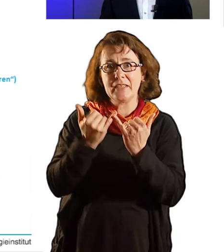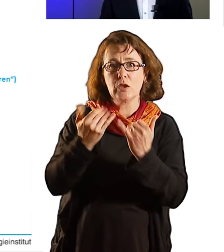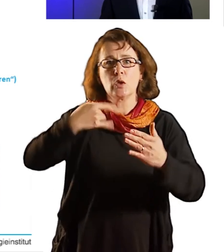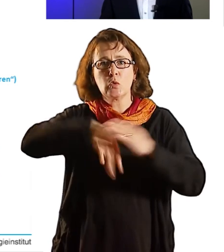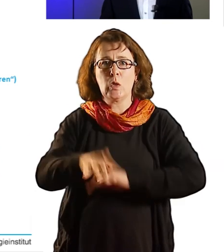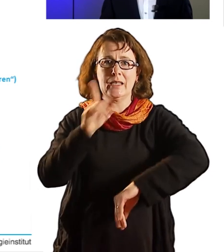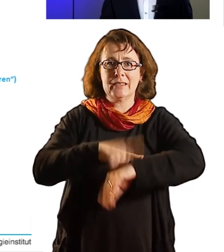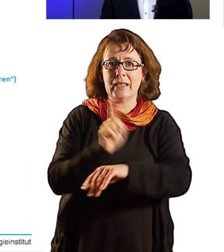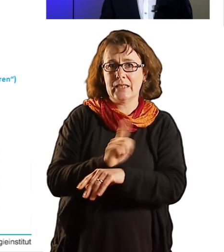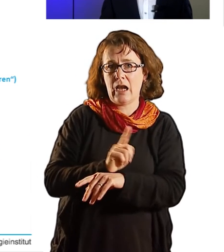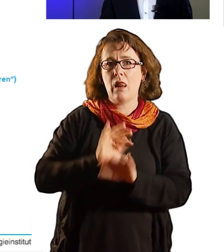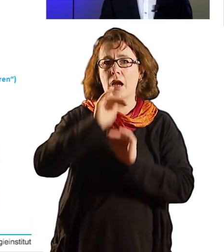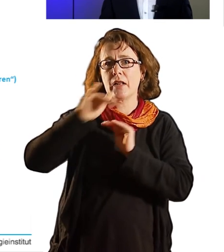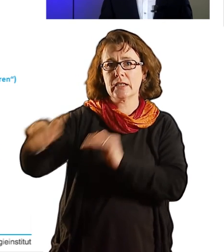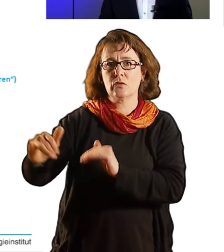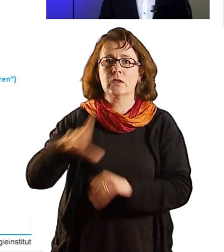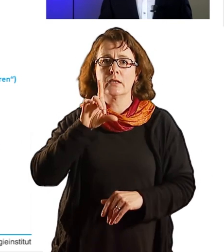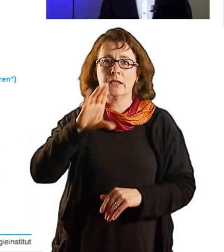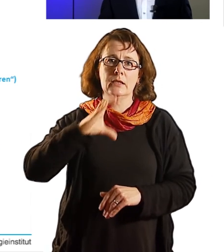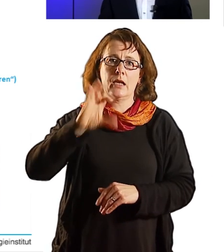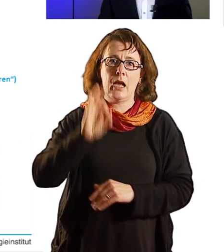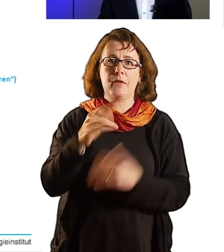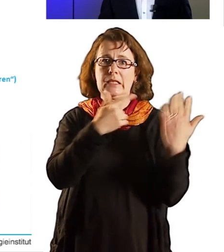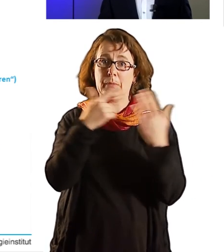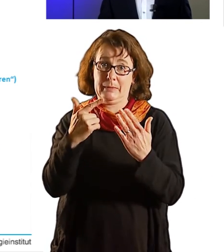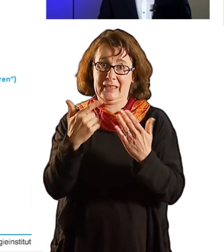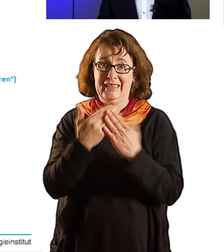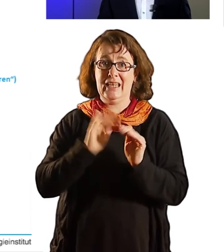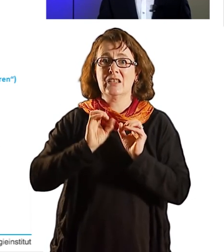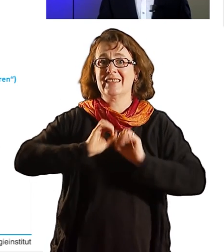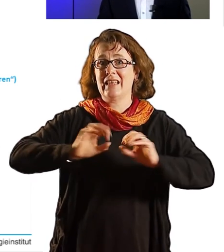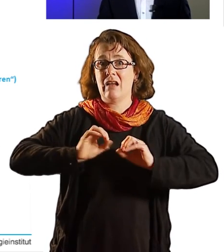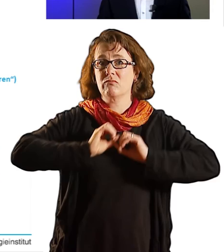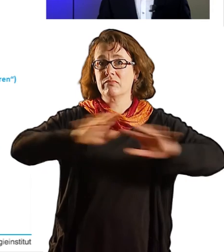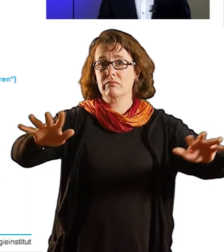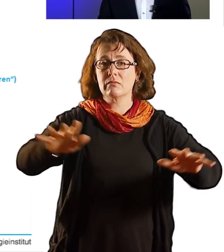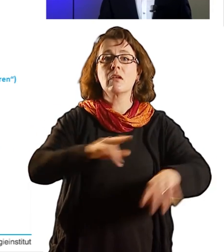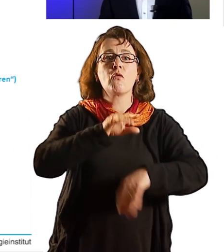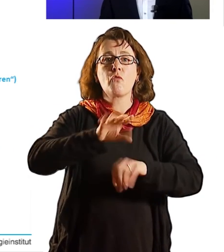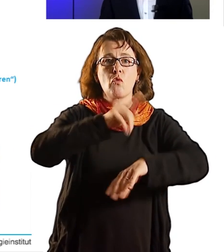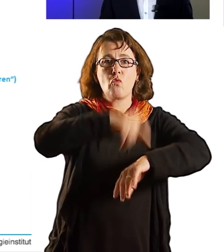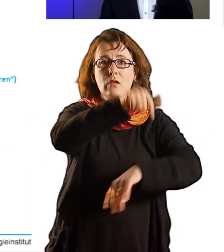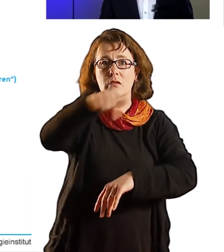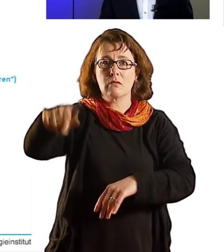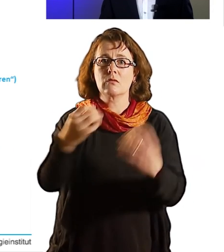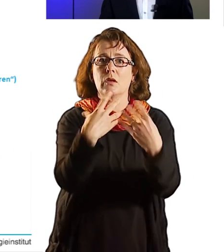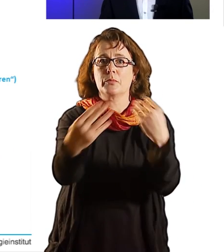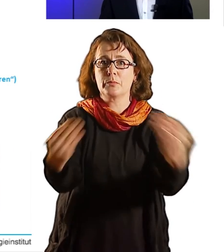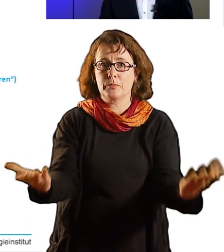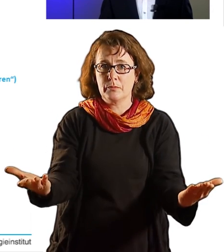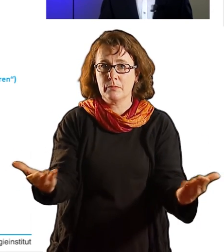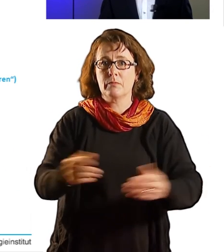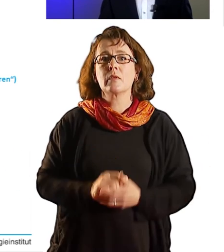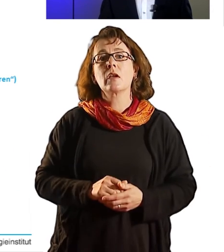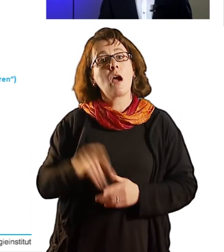über das Zeitsignal des Langwellensenders DCF-77, das hunderte Millionen von Funkuhren empfangen. Weiterhin betreibt die